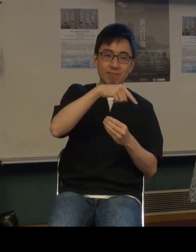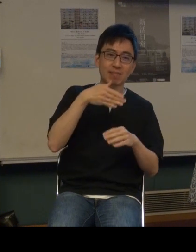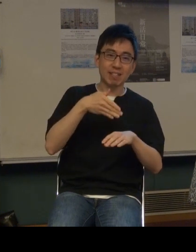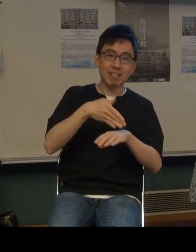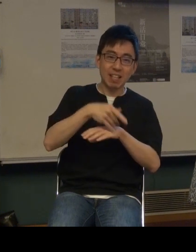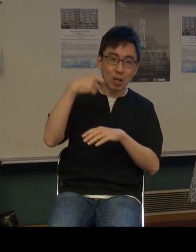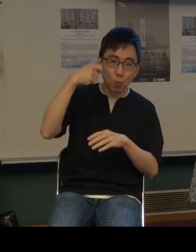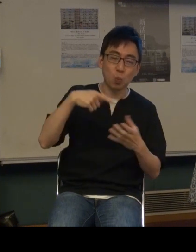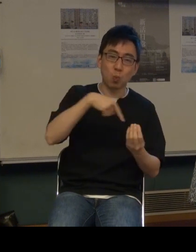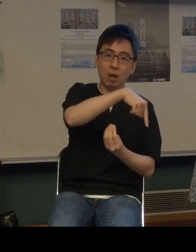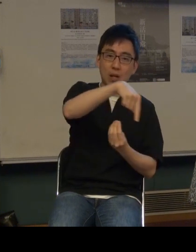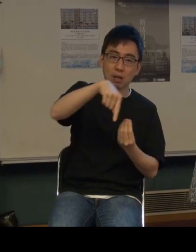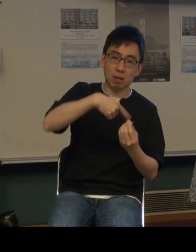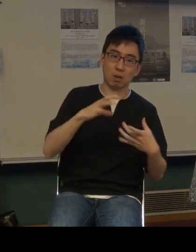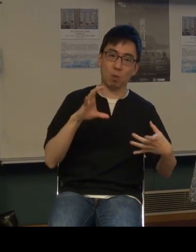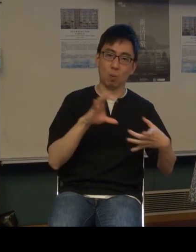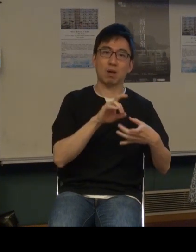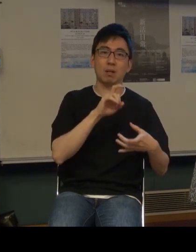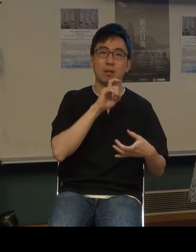重要 的關係。